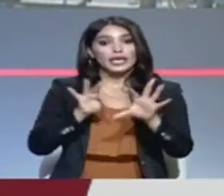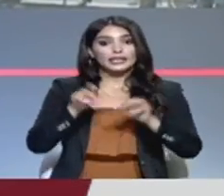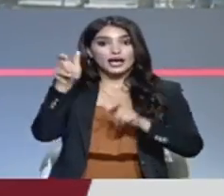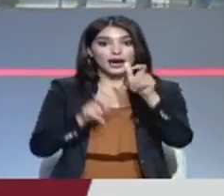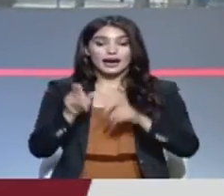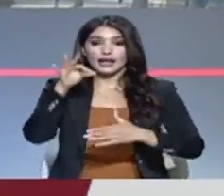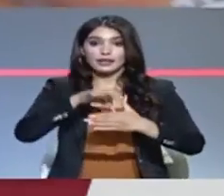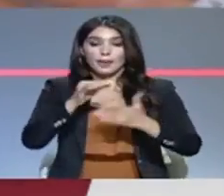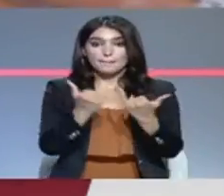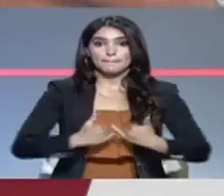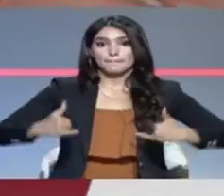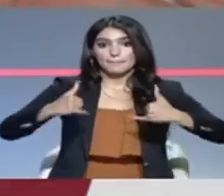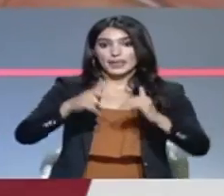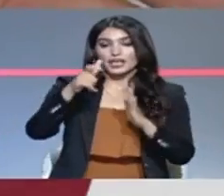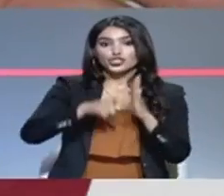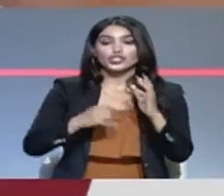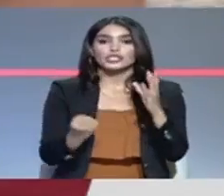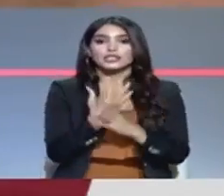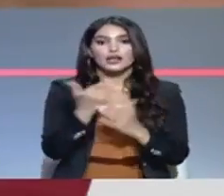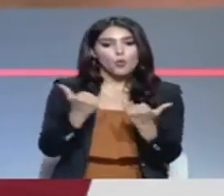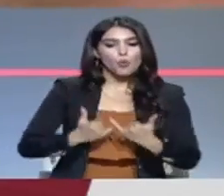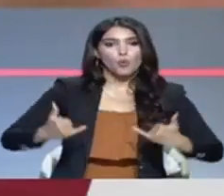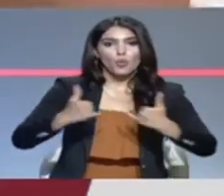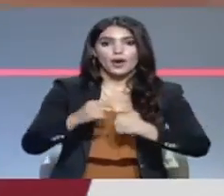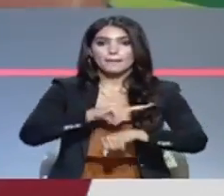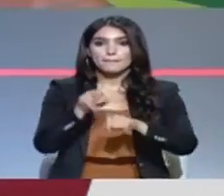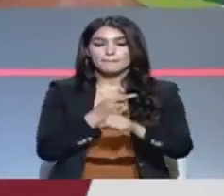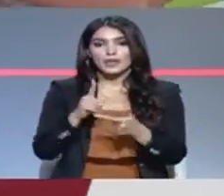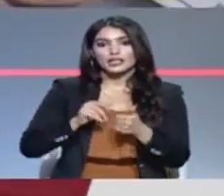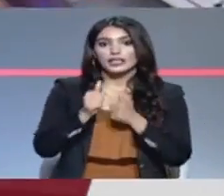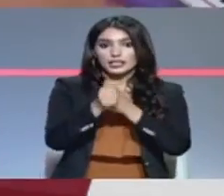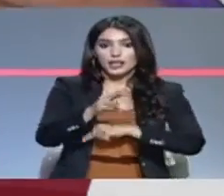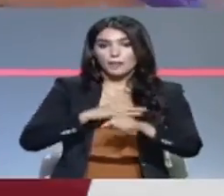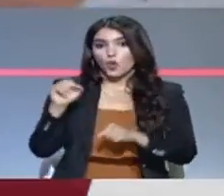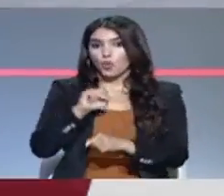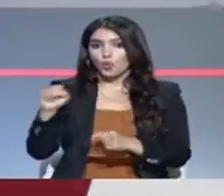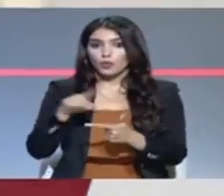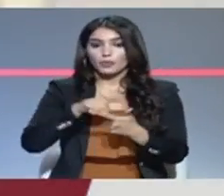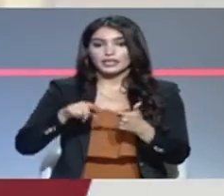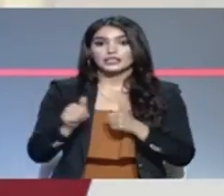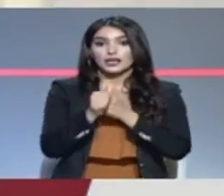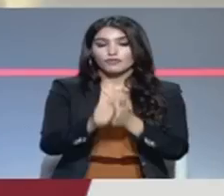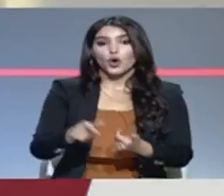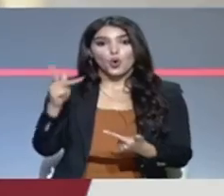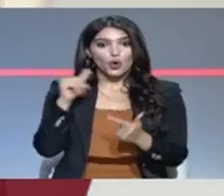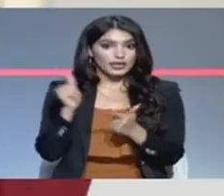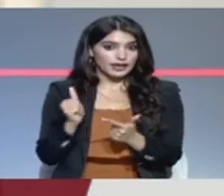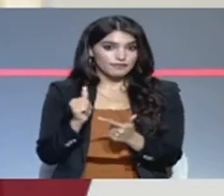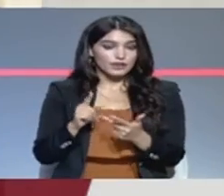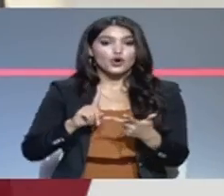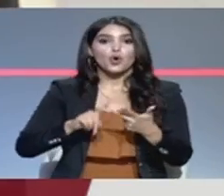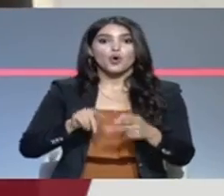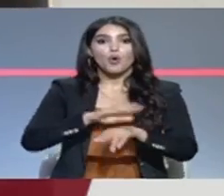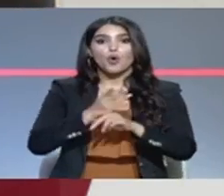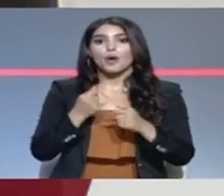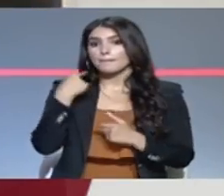الناخبون مجالس جديدة لإدارة الشأن المحلي في كل من بلدية كسرى من ولاية سليانة والمرجة من ولاية الكاف وقرب من